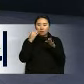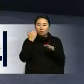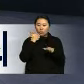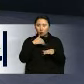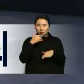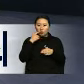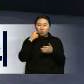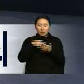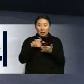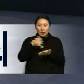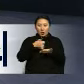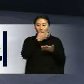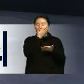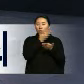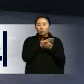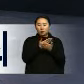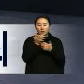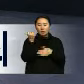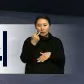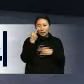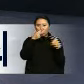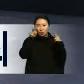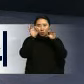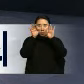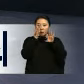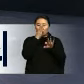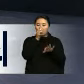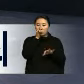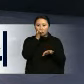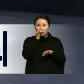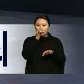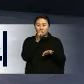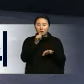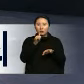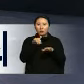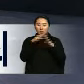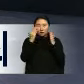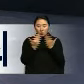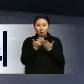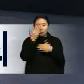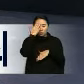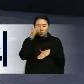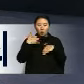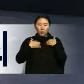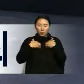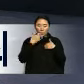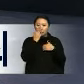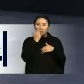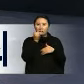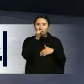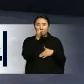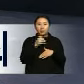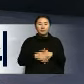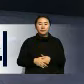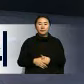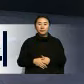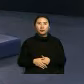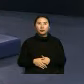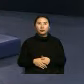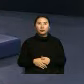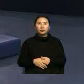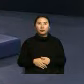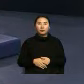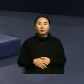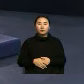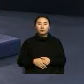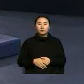누구나 쉽게 인권의 소중함을 다시금 돌아볼 수 있도록 전체 콘텐츠를 무료로 즐길 수 있는데요. 어떤 내용인지